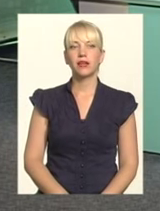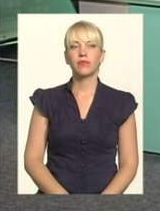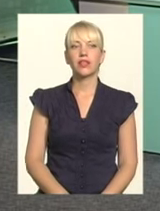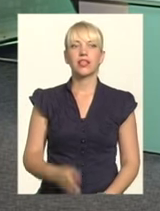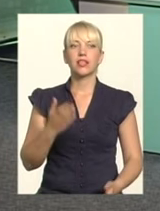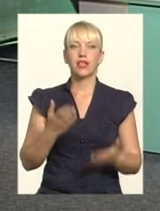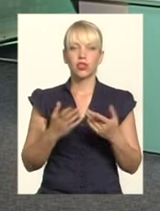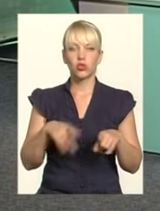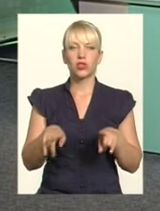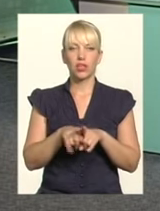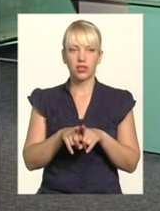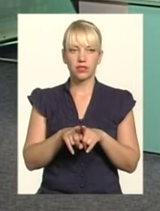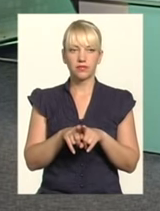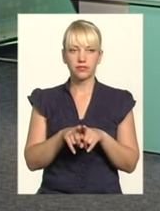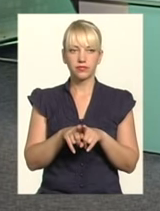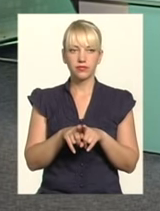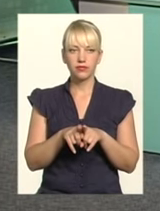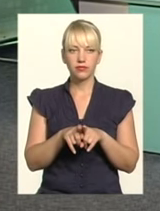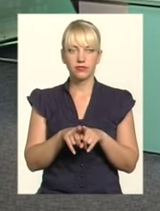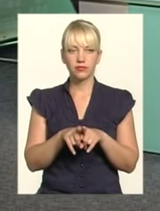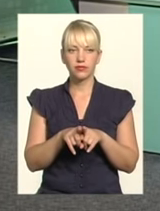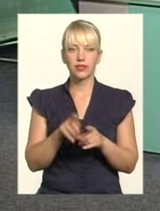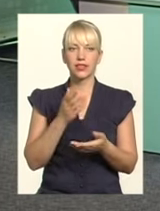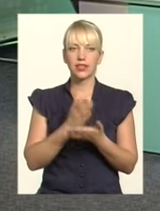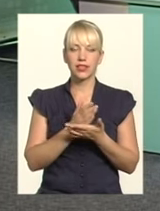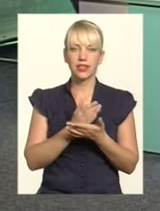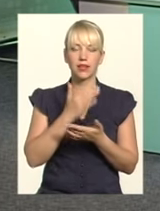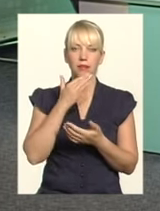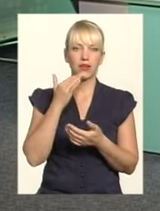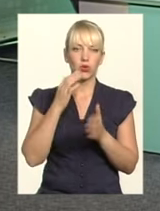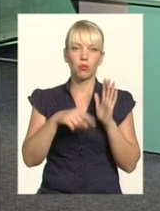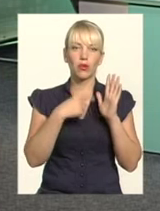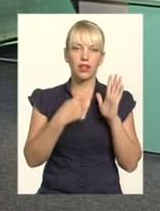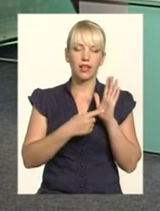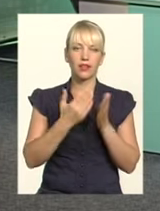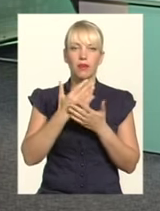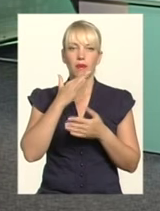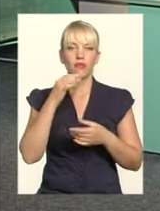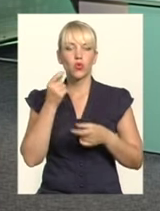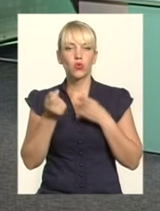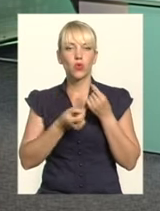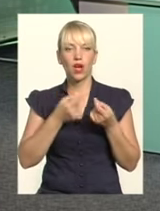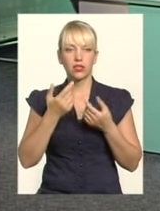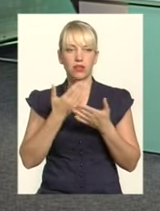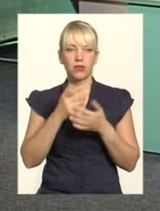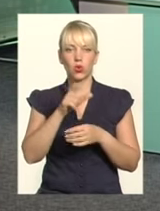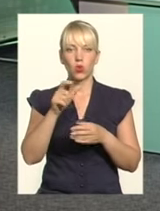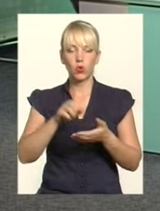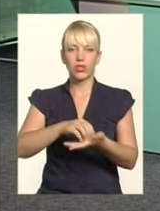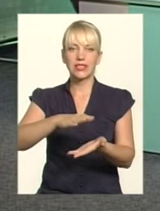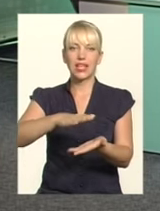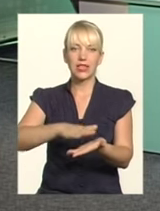Якщо от такі от... Є, звичайно, да. Є багато питань, багато нюансів, таких, що люди, наприклад,